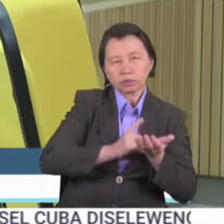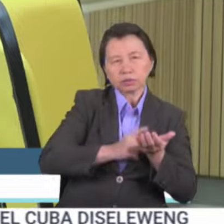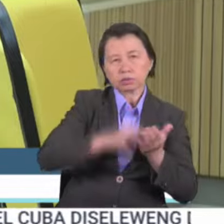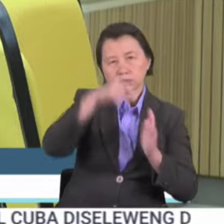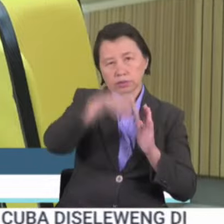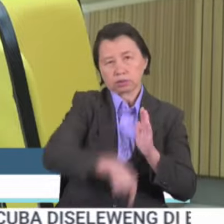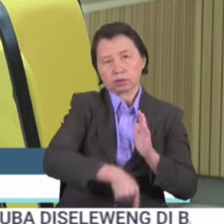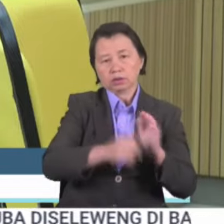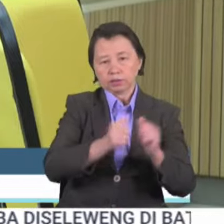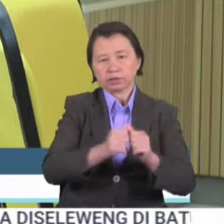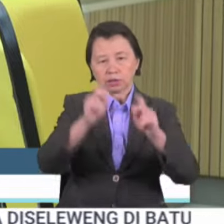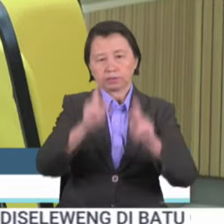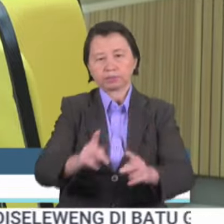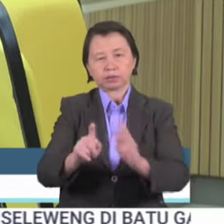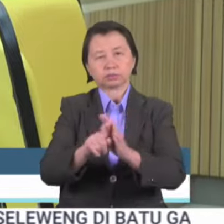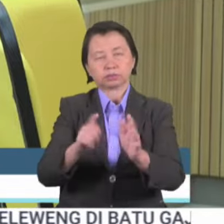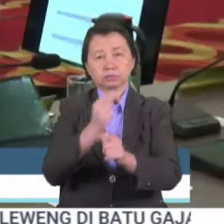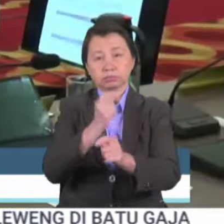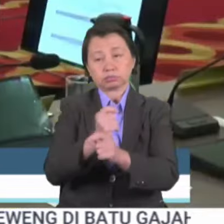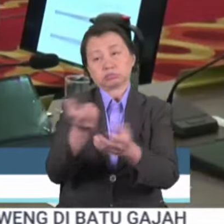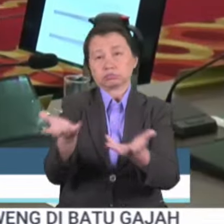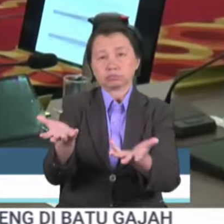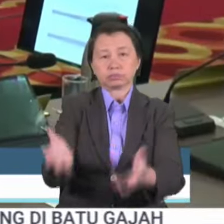dengan pihak-pihak yang tertentu.